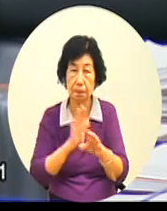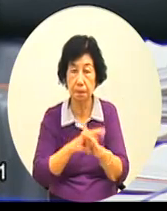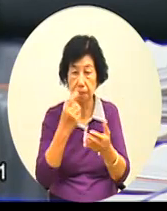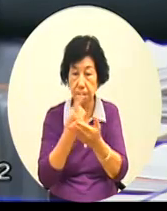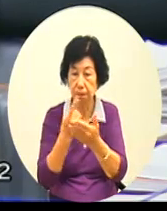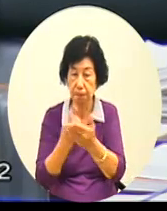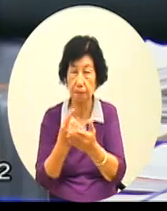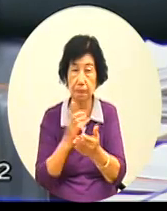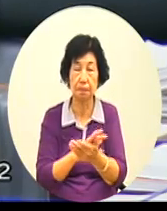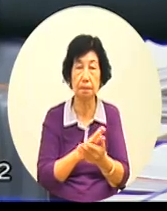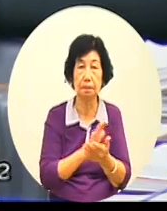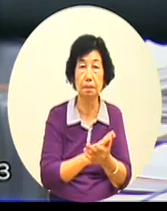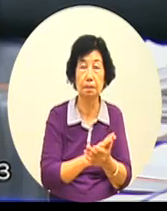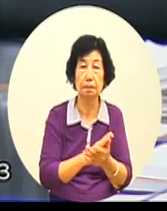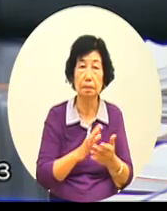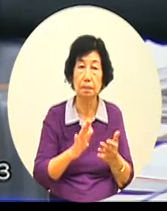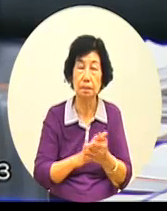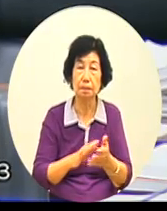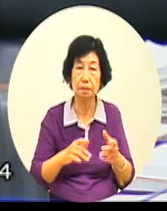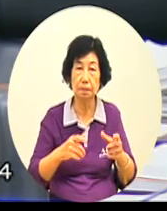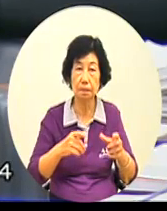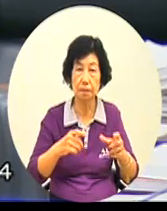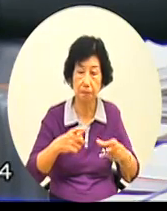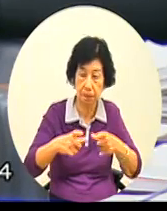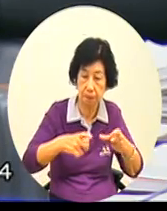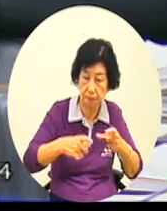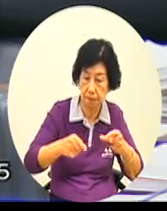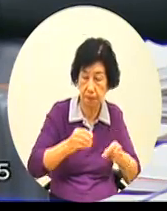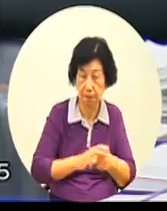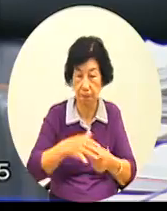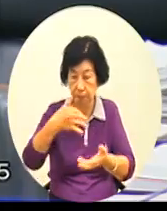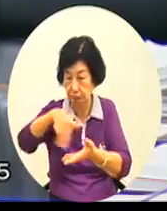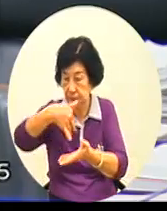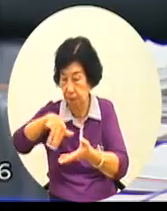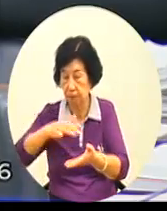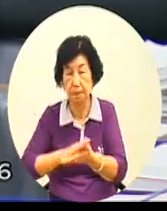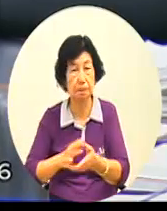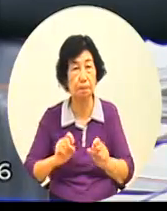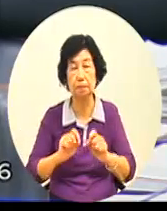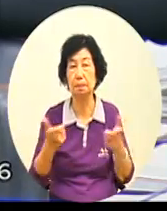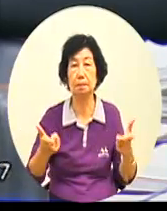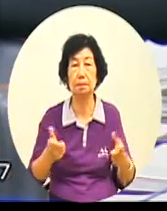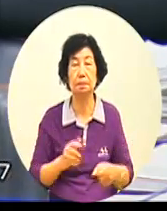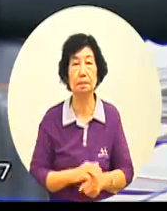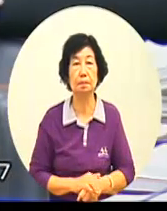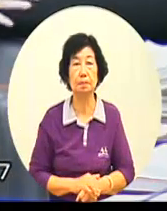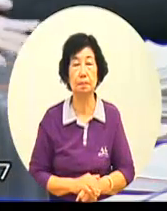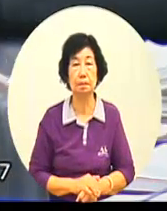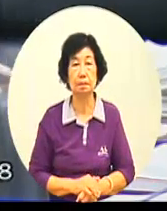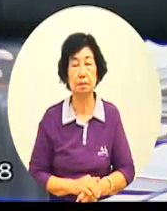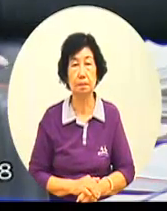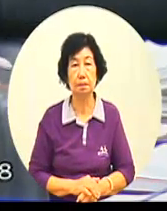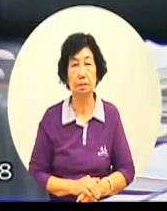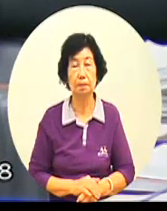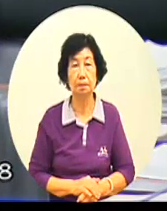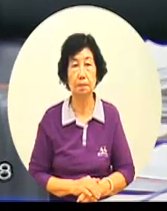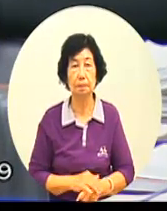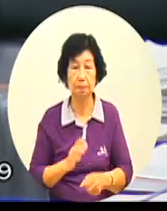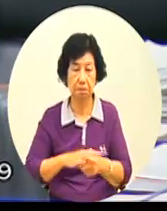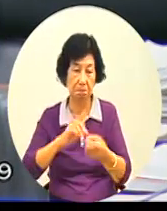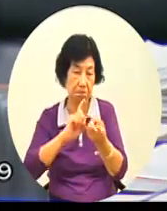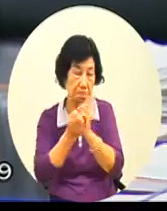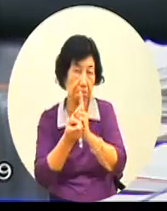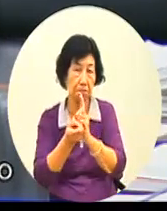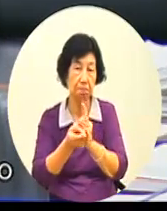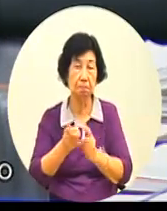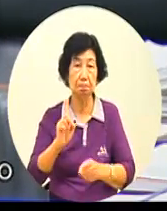主在这个部分还是会算法不一样？那这个真的就是一个就是他自己故意吗？那一个就是